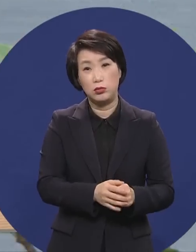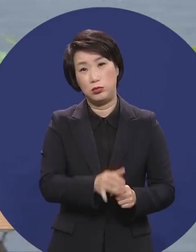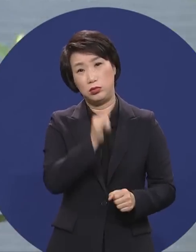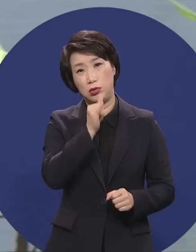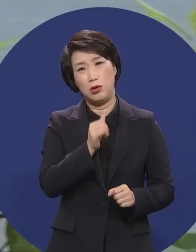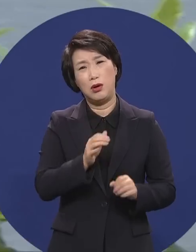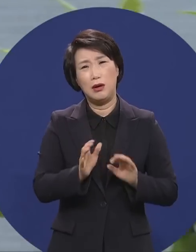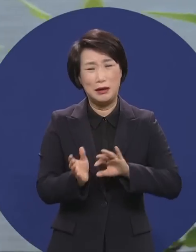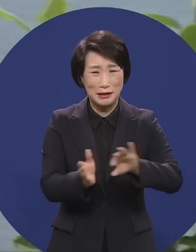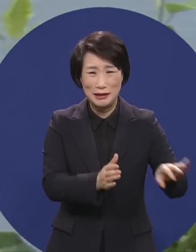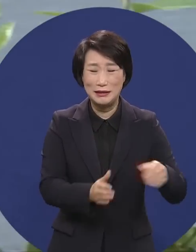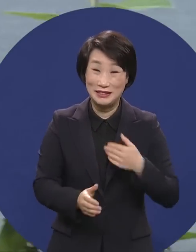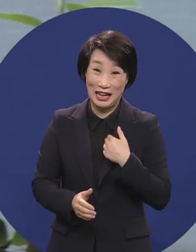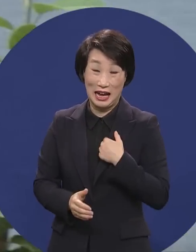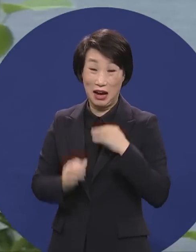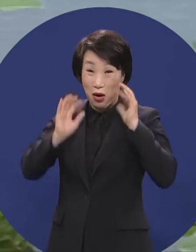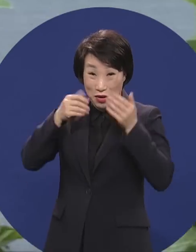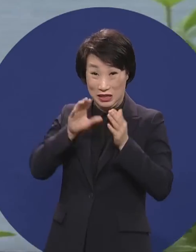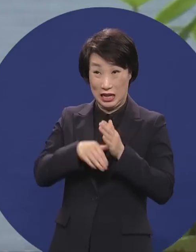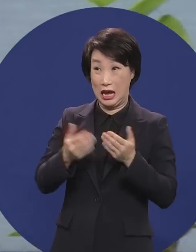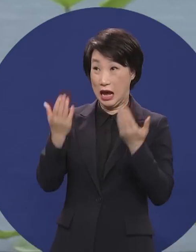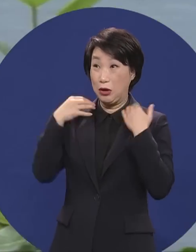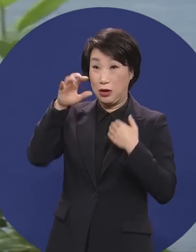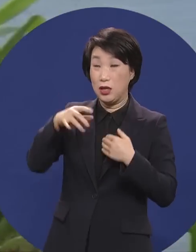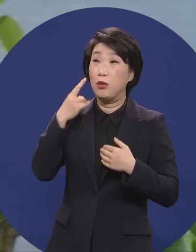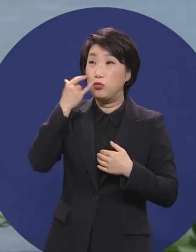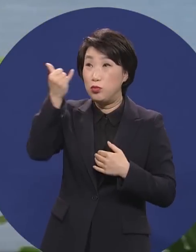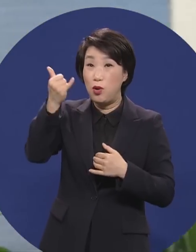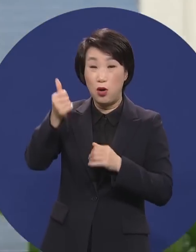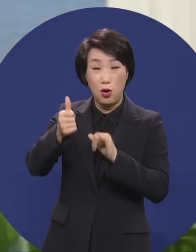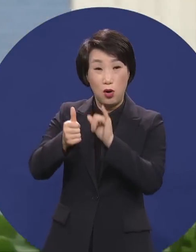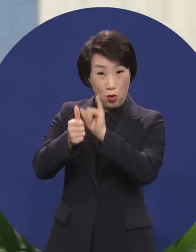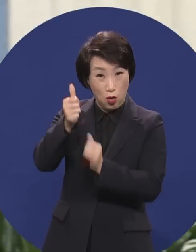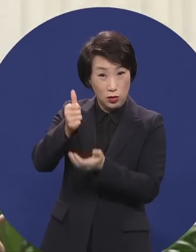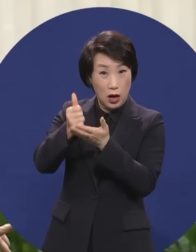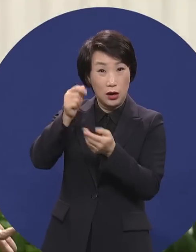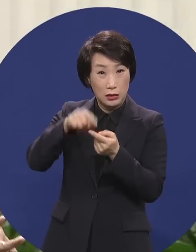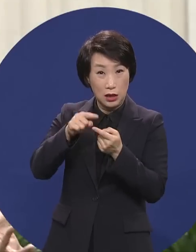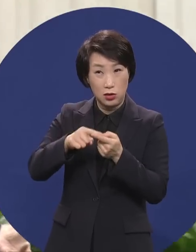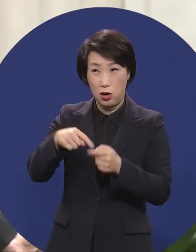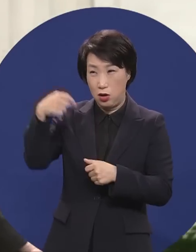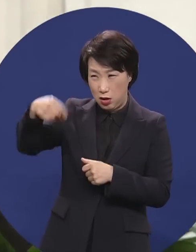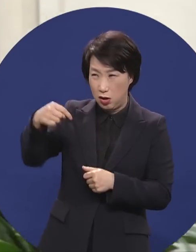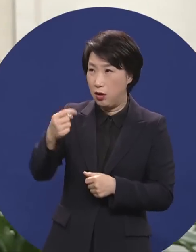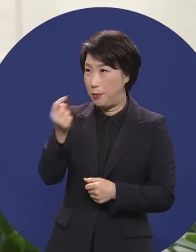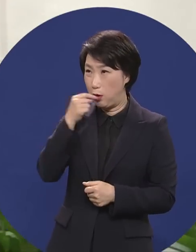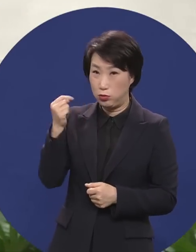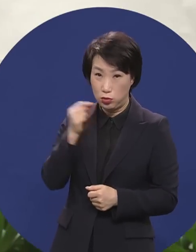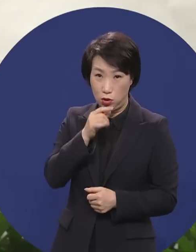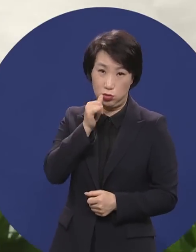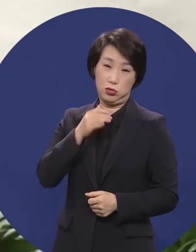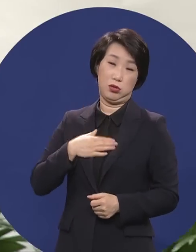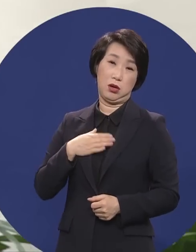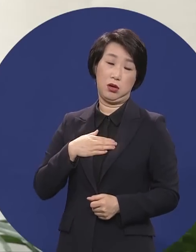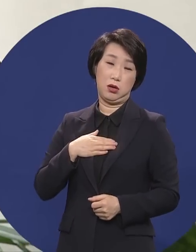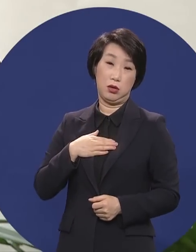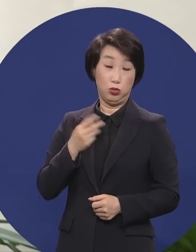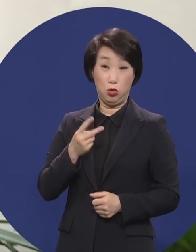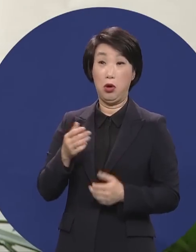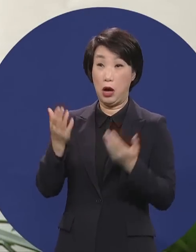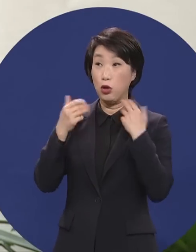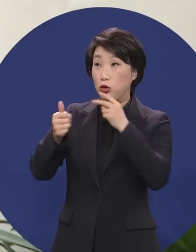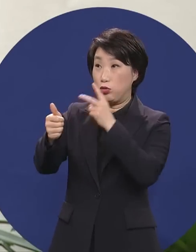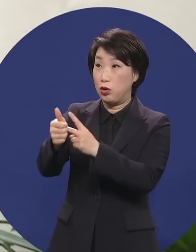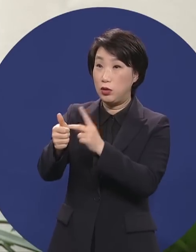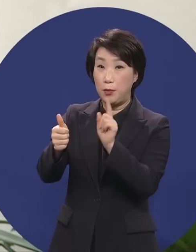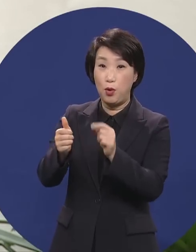어렸을 때는 학교에서 부모 공경에 대해서 철저하게 배웠습니다. 그리고 선생님에